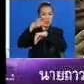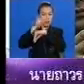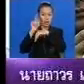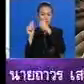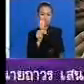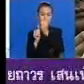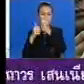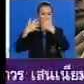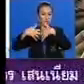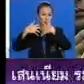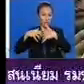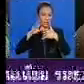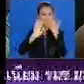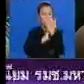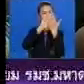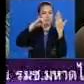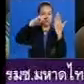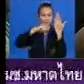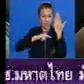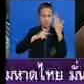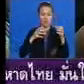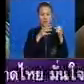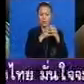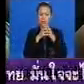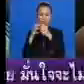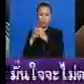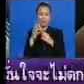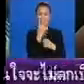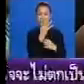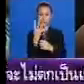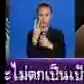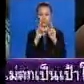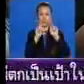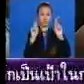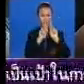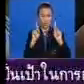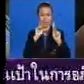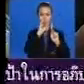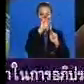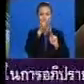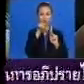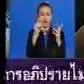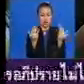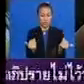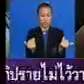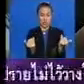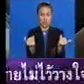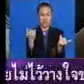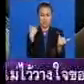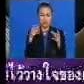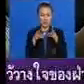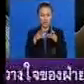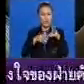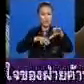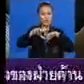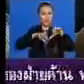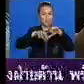สภาอุตสาหกรรมแห่งประเทศไทยในฐานะกรรมการ 4ฝ่ายแก้ไขปัญหามาบตพุระบุตรงกันครับว่าขณะนี้ได้แนวทางการ